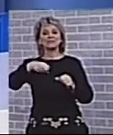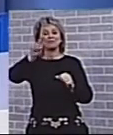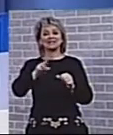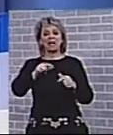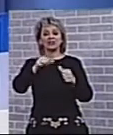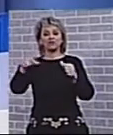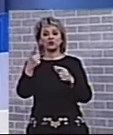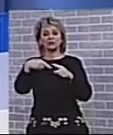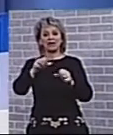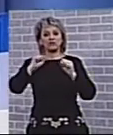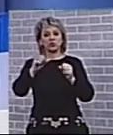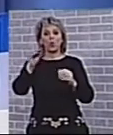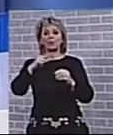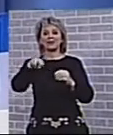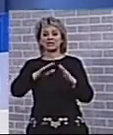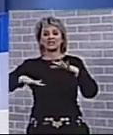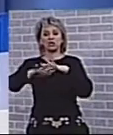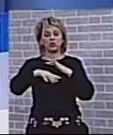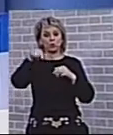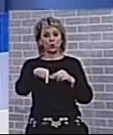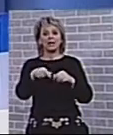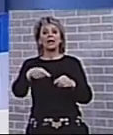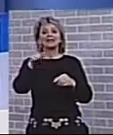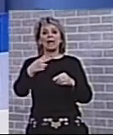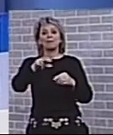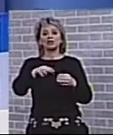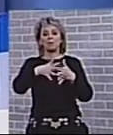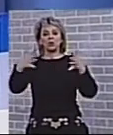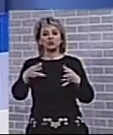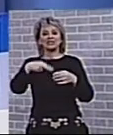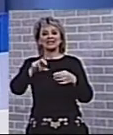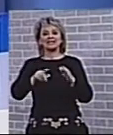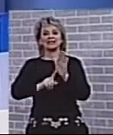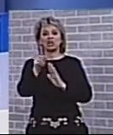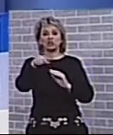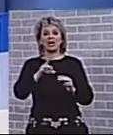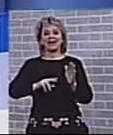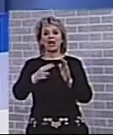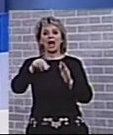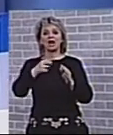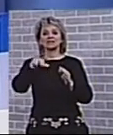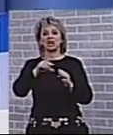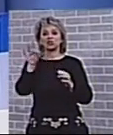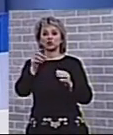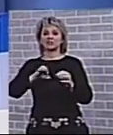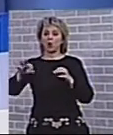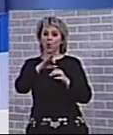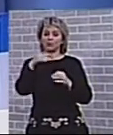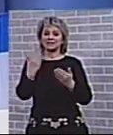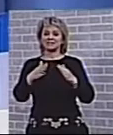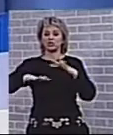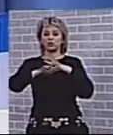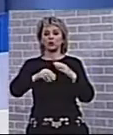специально отведенной для физических упражнений территории. На Фонтанной площади Ростова запустили региональную акцию «Ростовская область.